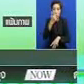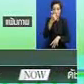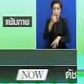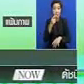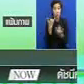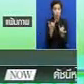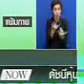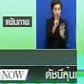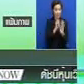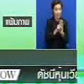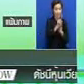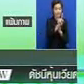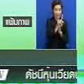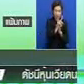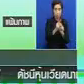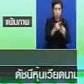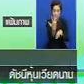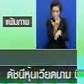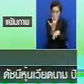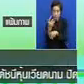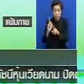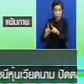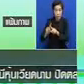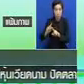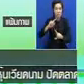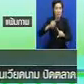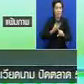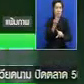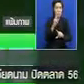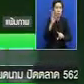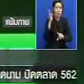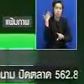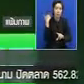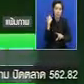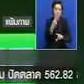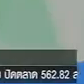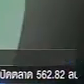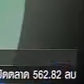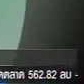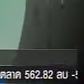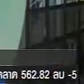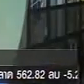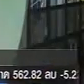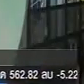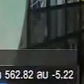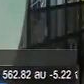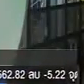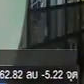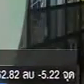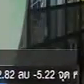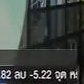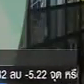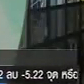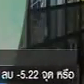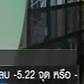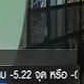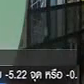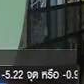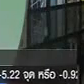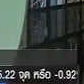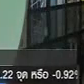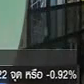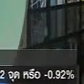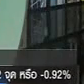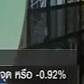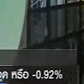มต่อ นาทีของช่องรายการใหม่ๆอย่างเดือนธันวาคมที่ผ่านมาครับขยับมาอยู่ที่ 38% จากเดิมปี